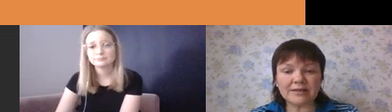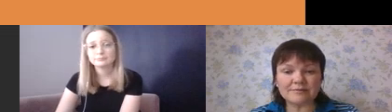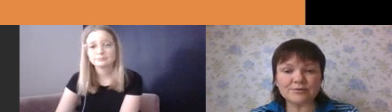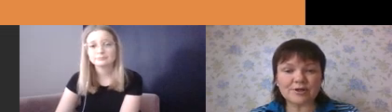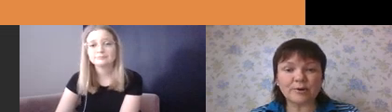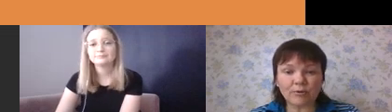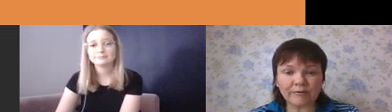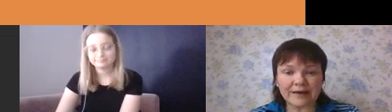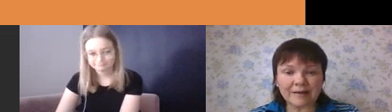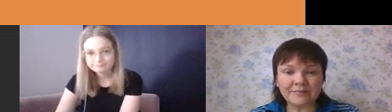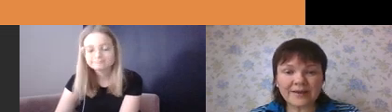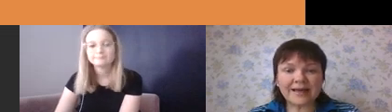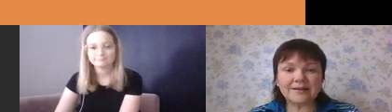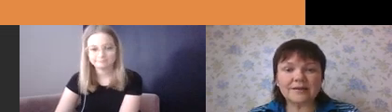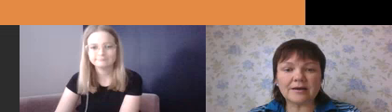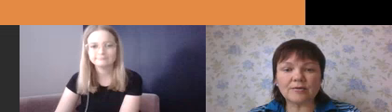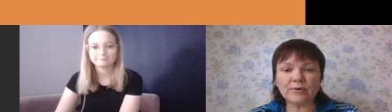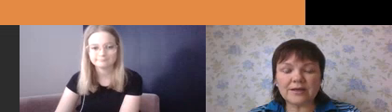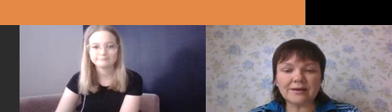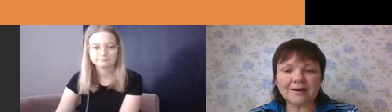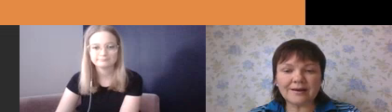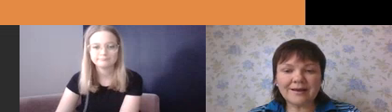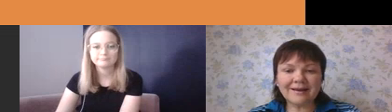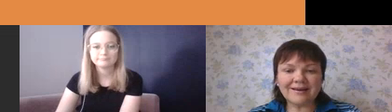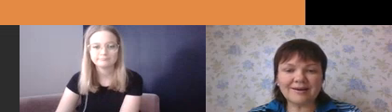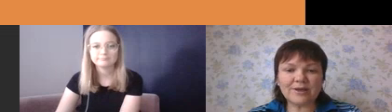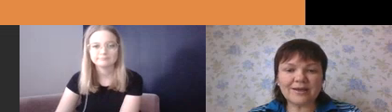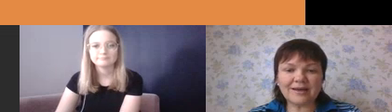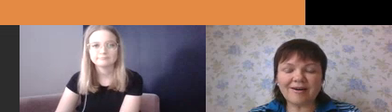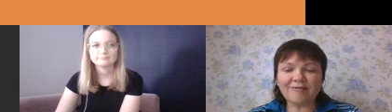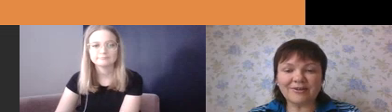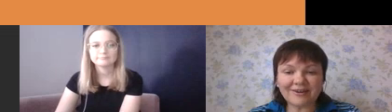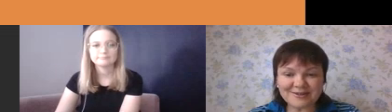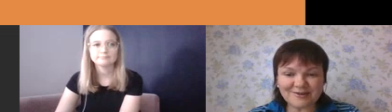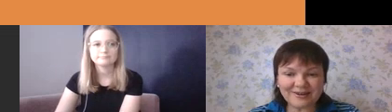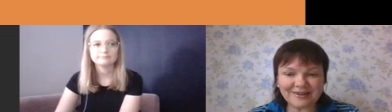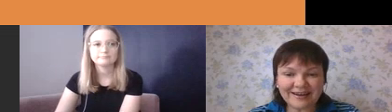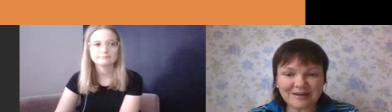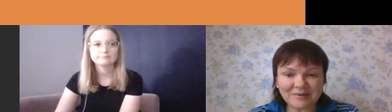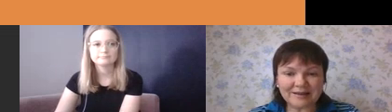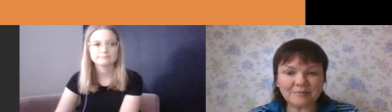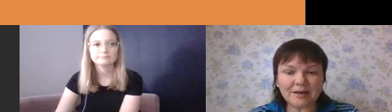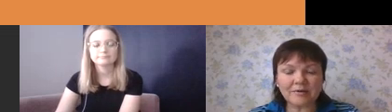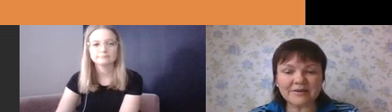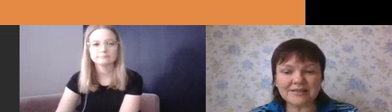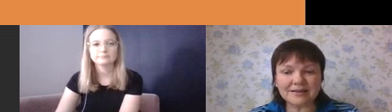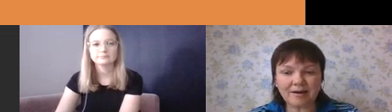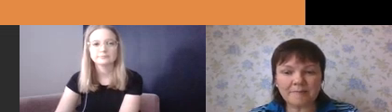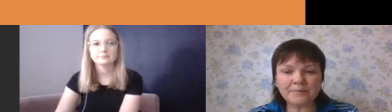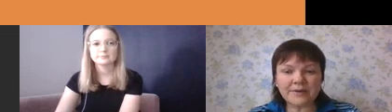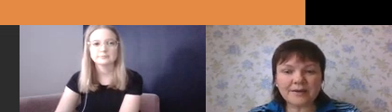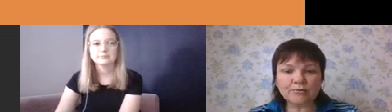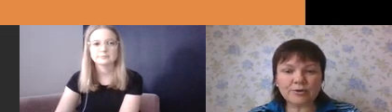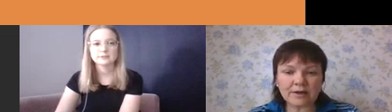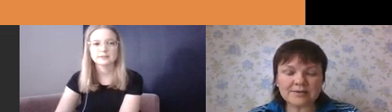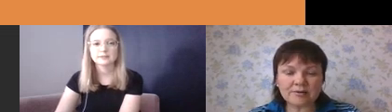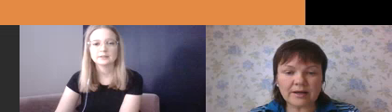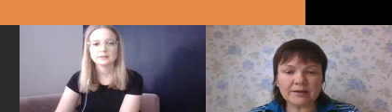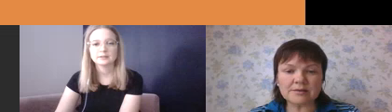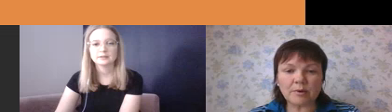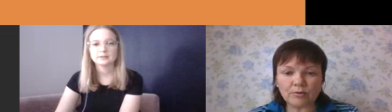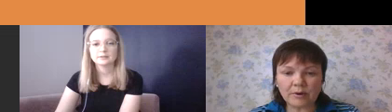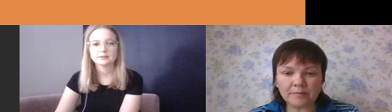sinu selle aktiivsuse nüüd proovile, et kui hea fantaasia sul on, et välja mõelda, mida ma võiksin teha ja